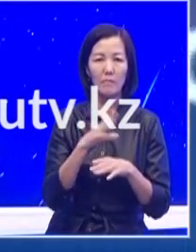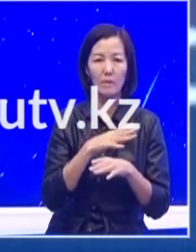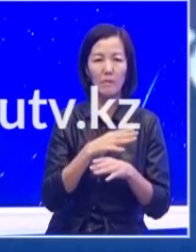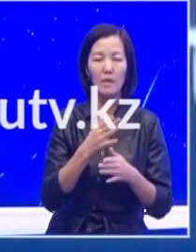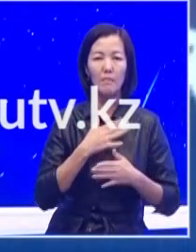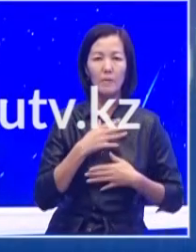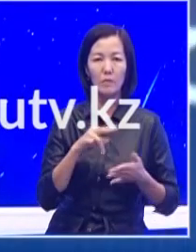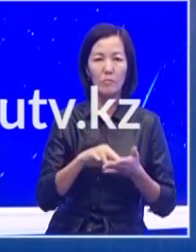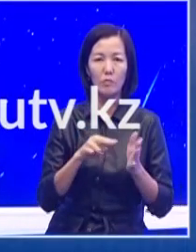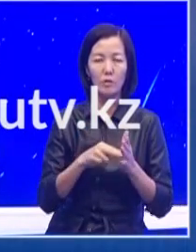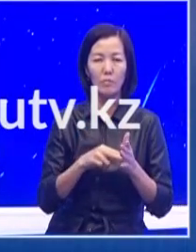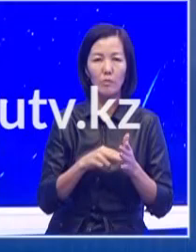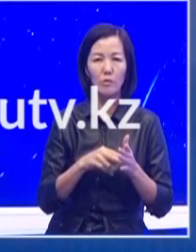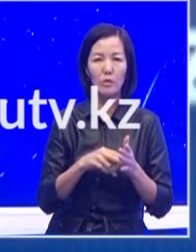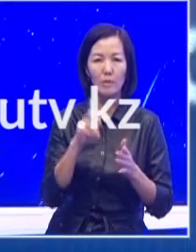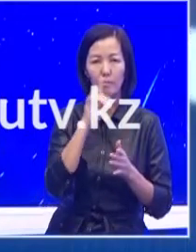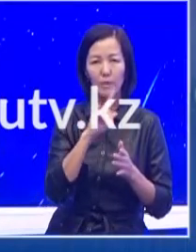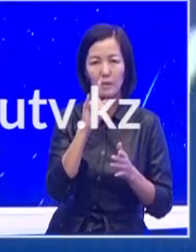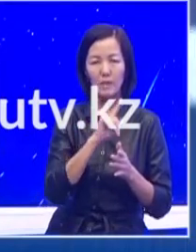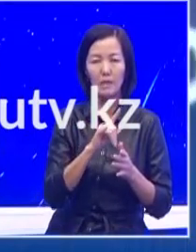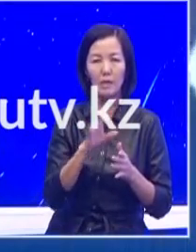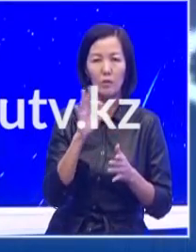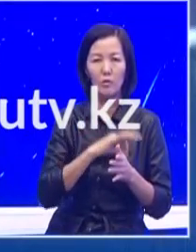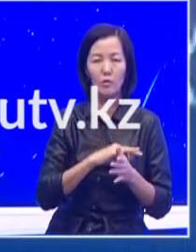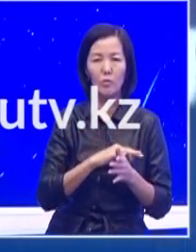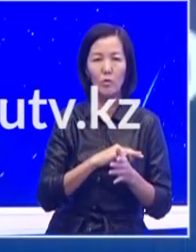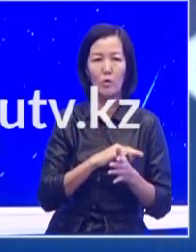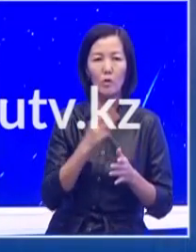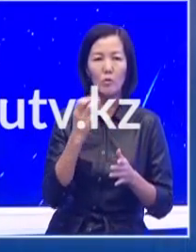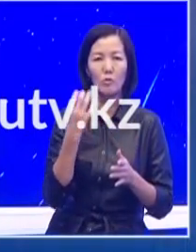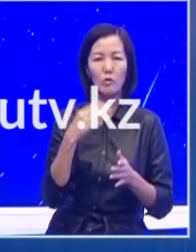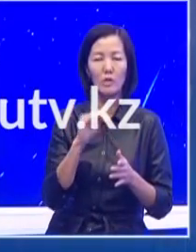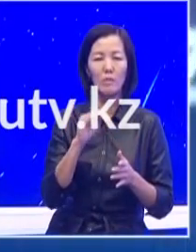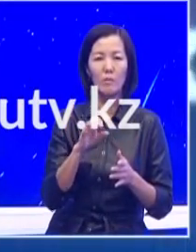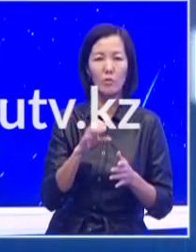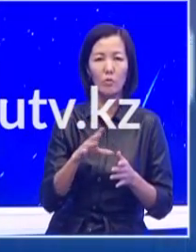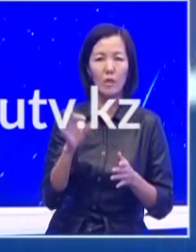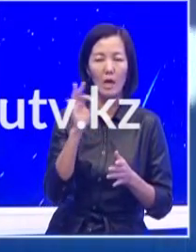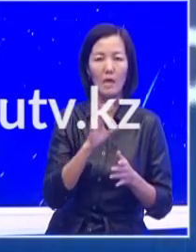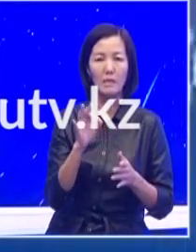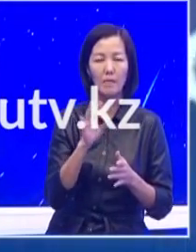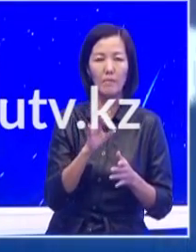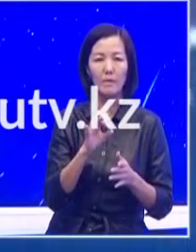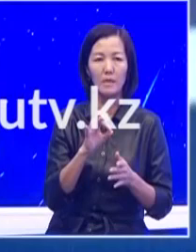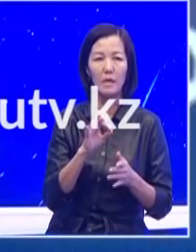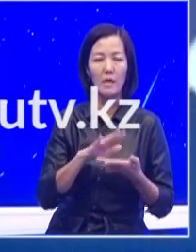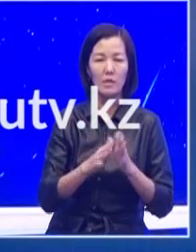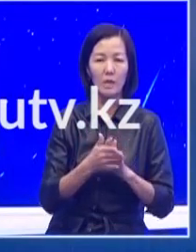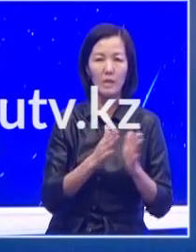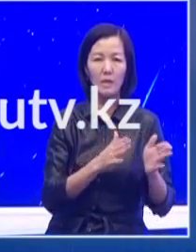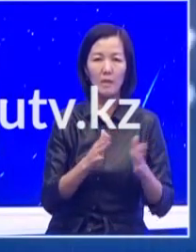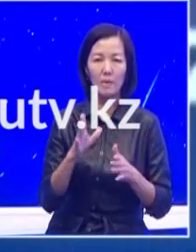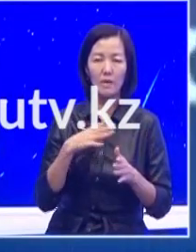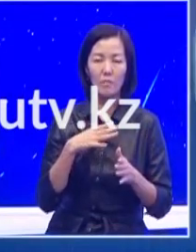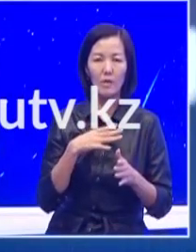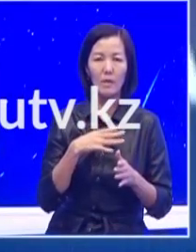Біздің болжам бойынша бензинді тұтыну шамамен 340 мың тоннаны құрайды. Демек, қазан айында бензин жағдай қалыпты болмақ. Бұған дейін